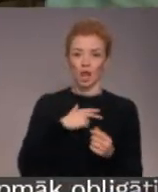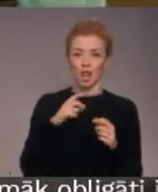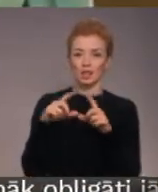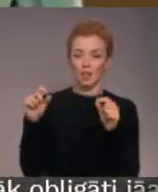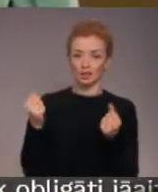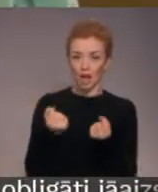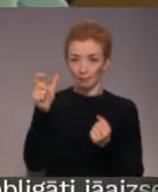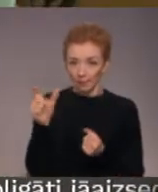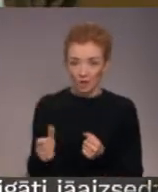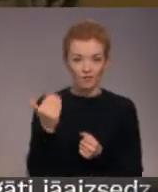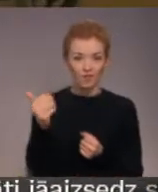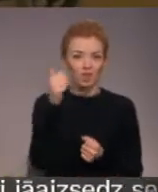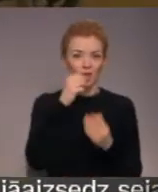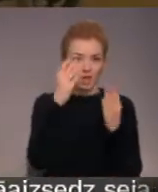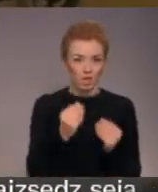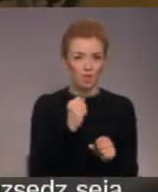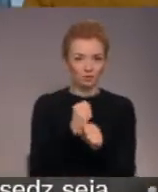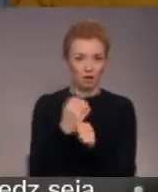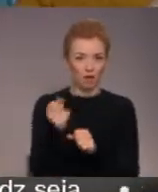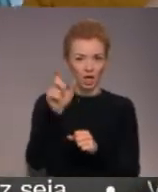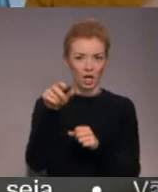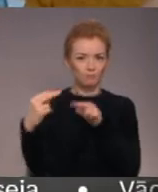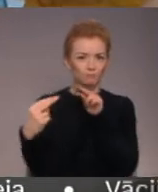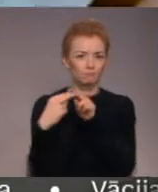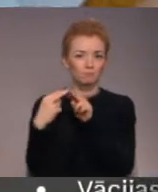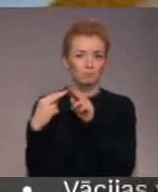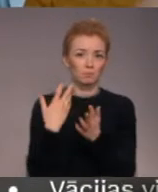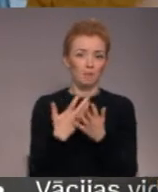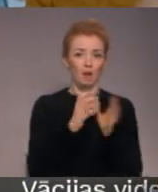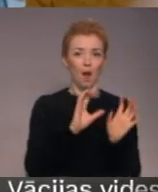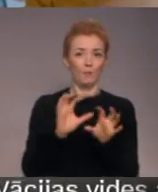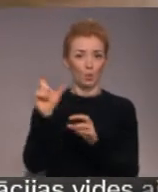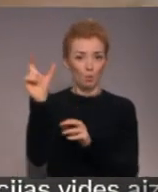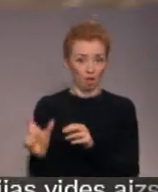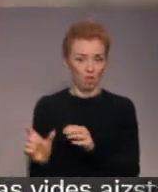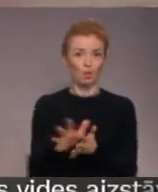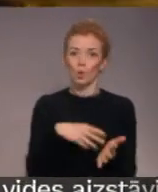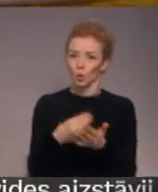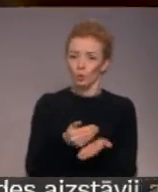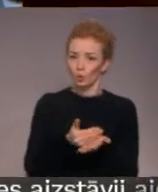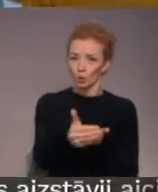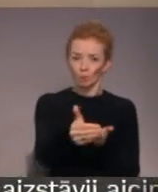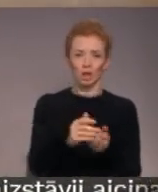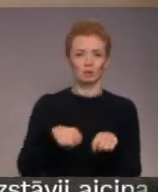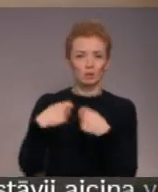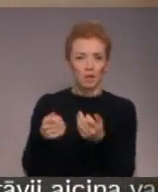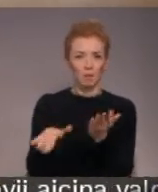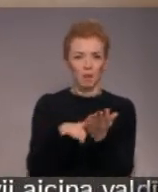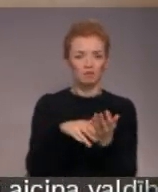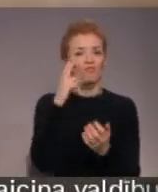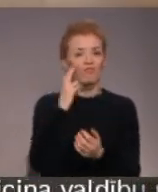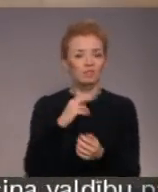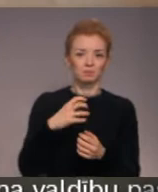ikdienā jākontaktējas ar klientiem ciešā kontaktā, piemēram, aprūpētājiem, kuri joprojām turpina sniegt palīdzību veciem un